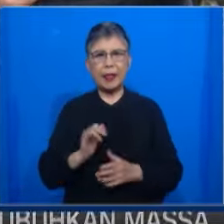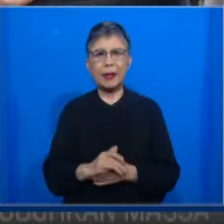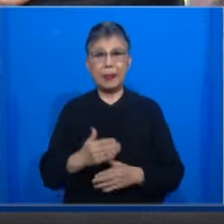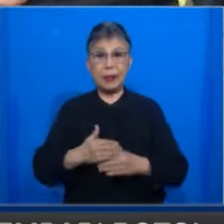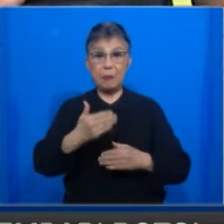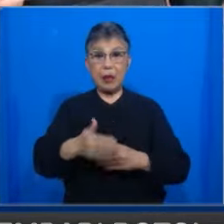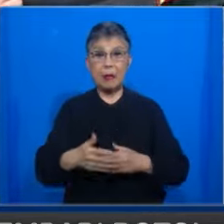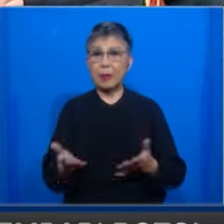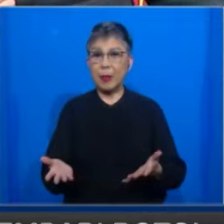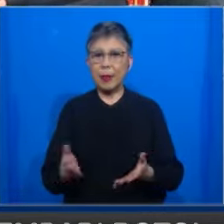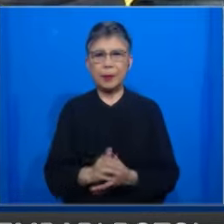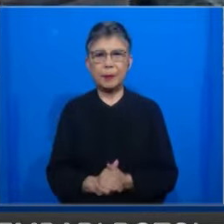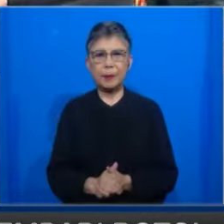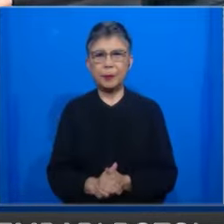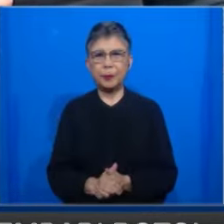DPR pada siang ini?